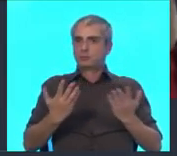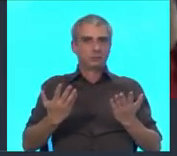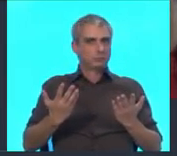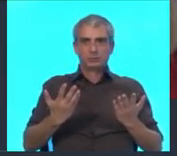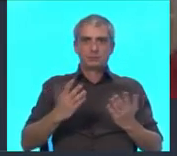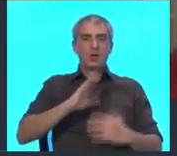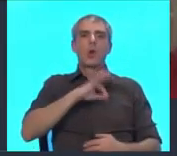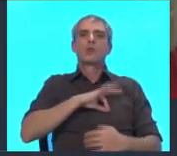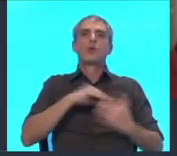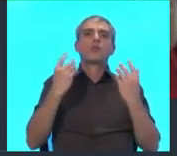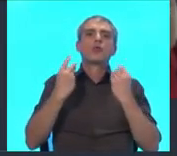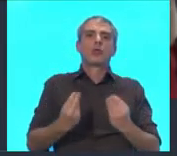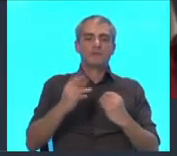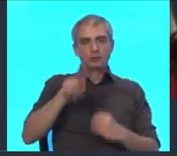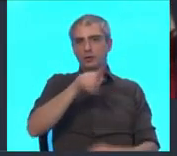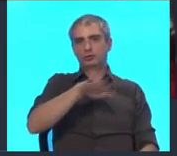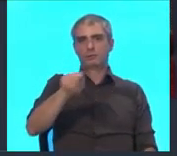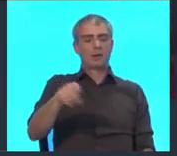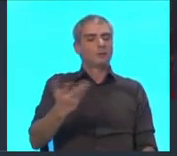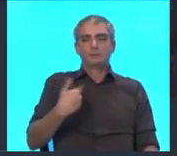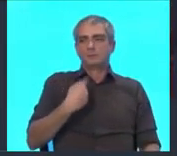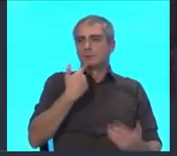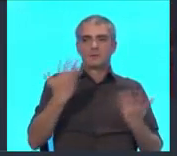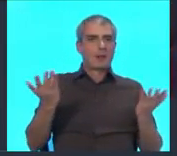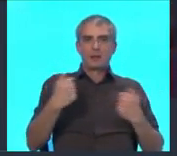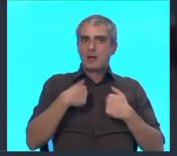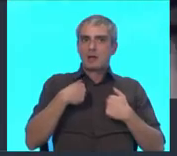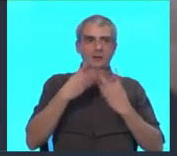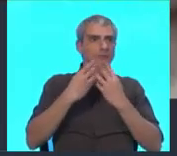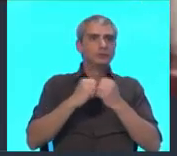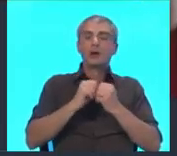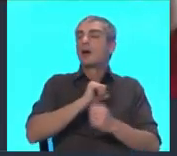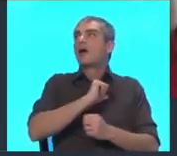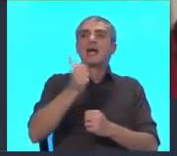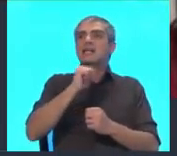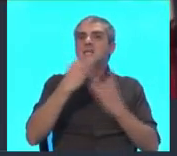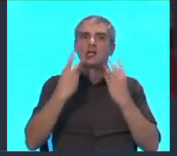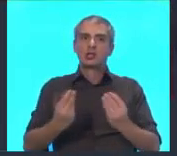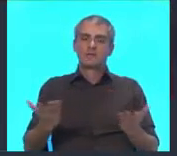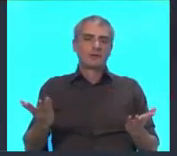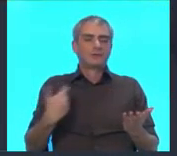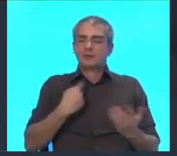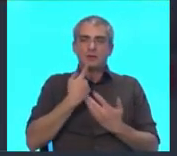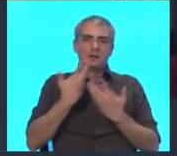התכונות הטובות יש בהם, אין לי מה להגיד. אני במשפחה באמת הכי טובה, אין מה